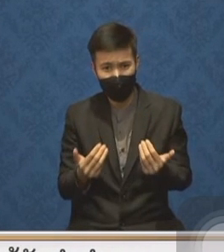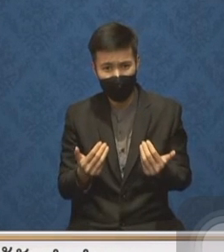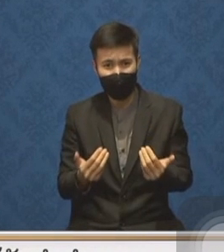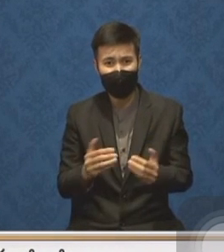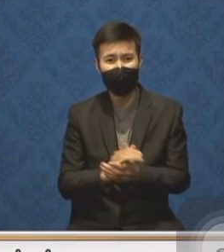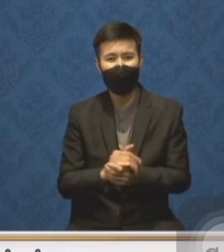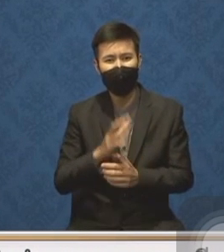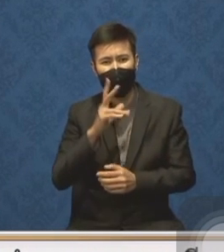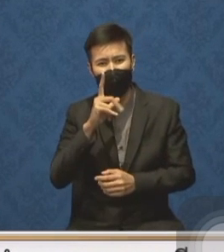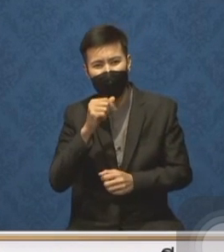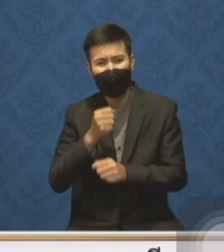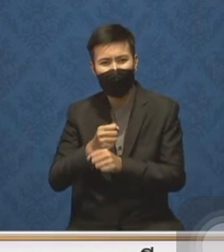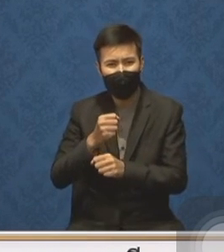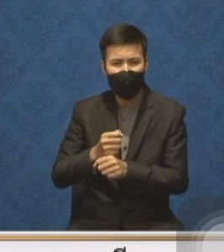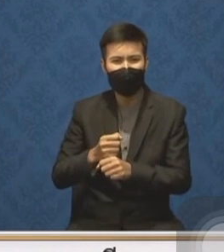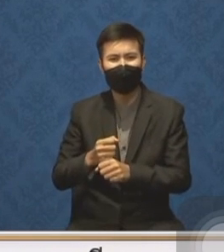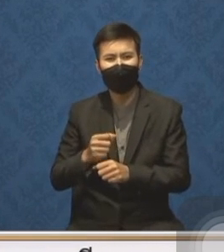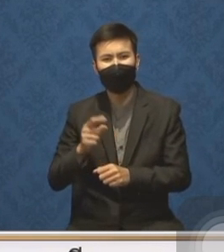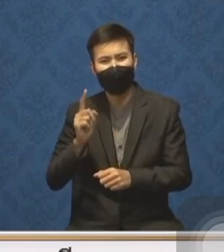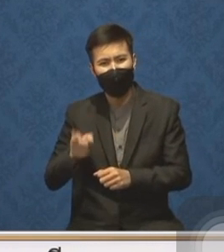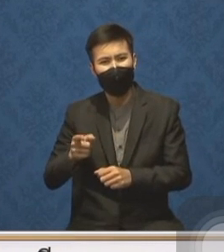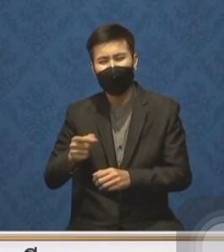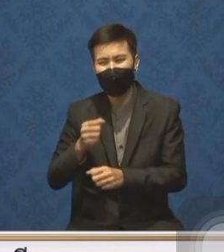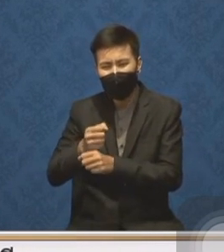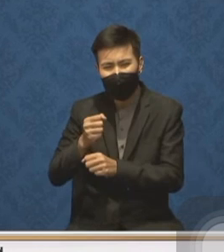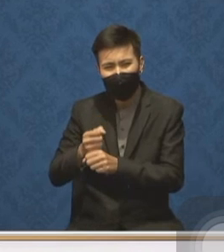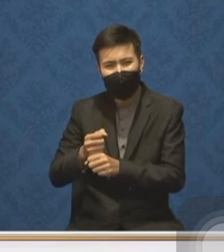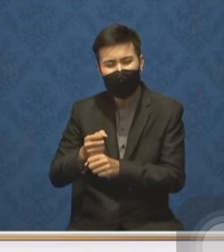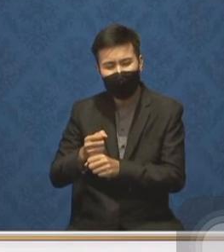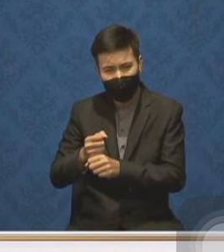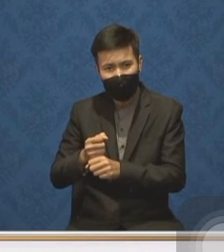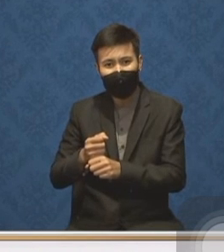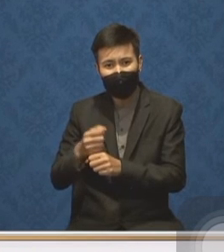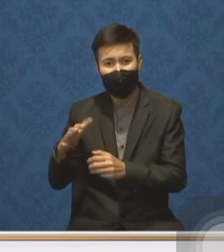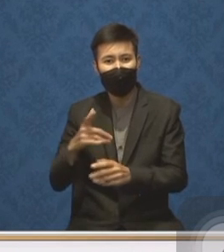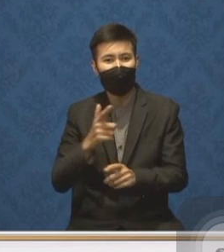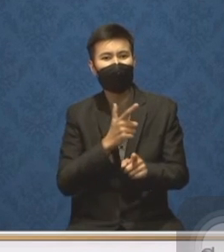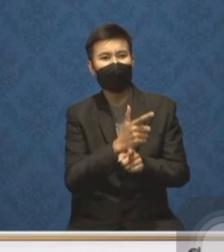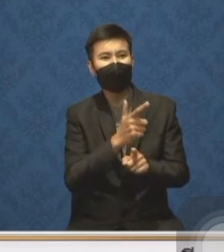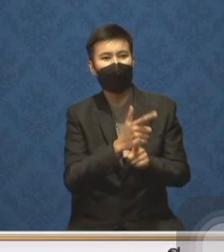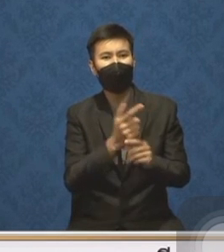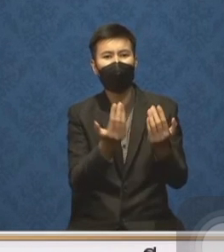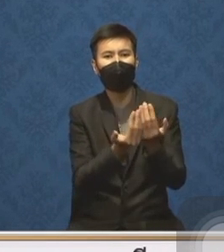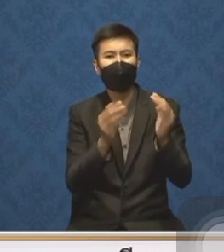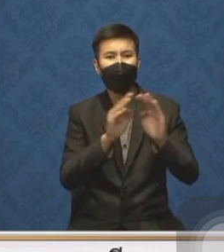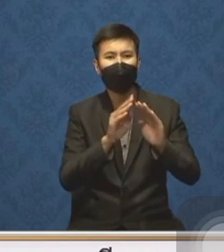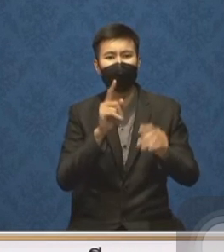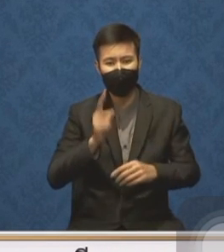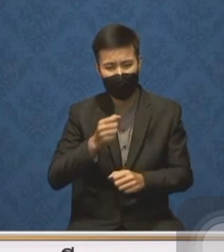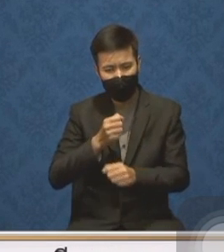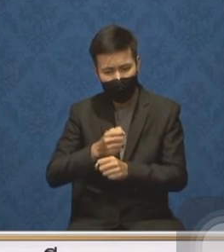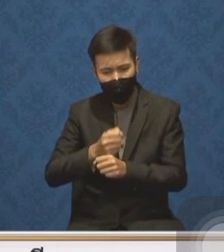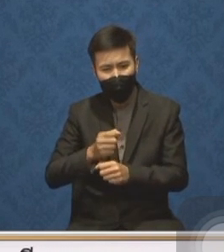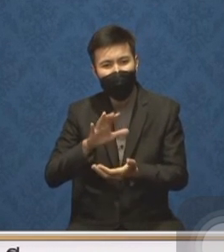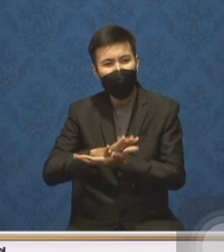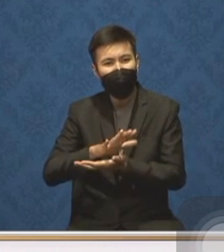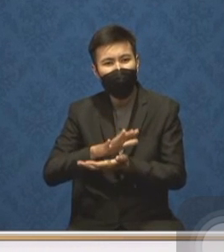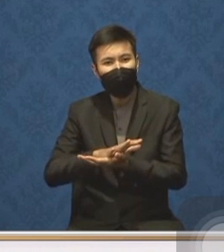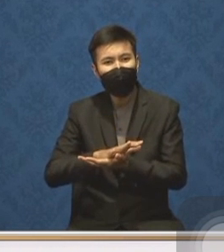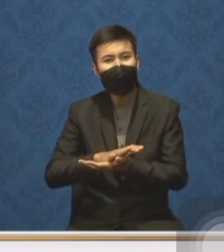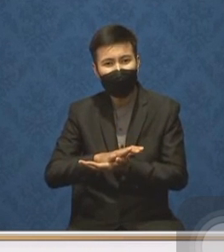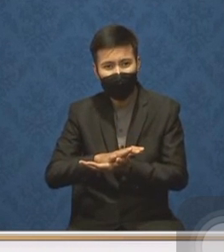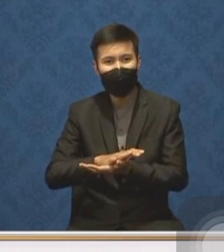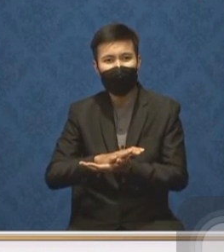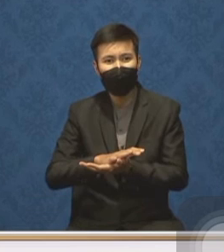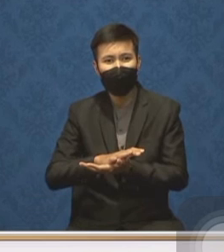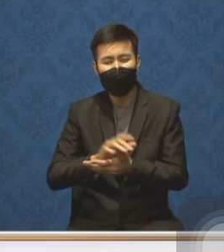านครับเขามีภาระที่จะต้องออกไปทำมาหากินเพื่อกลับมาเลี้ยงดูครอบครัวเราก็ต้องทำให้โรงเรียนเป็นที่พักเป็นที่พึ่งพิ